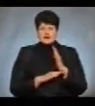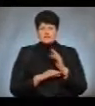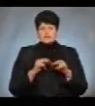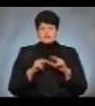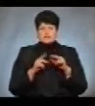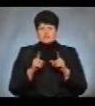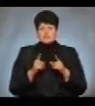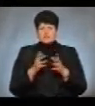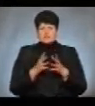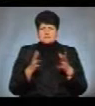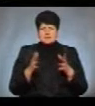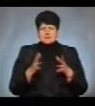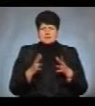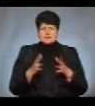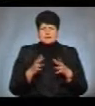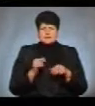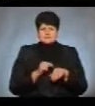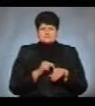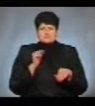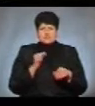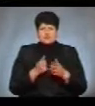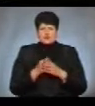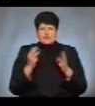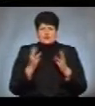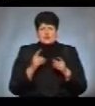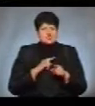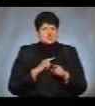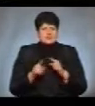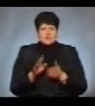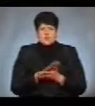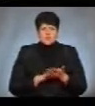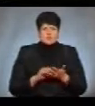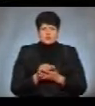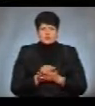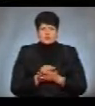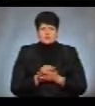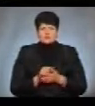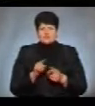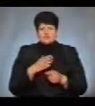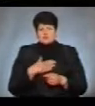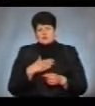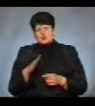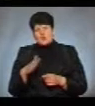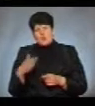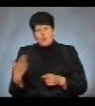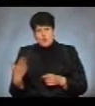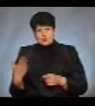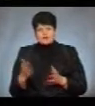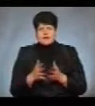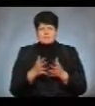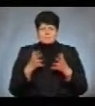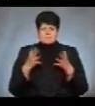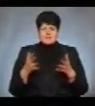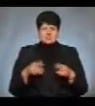найбільш вразлива для вогню, найбільш вона швидко руйнується, тому з нашого боку найбільша